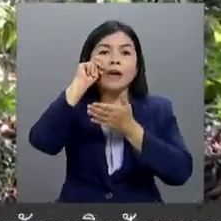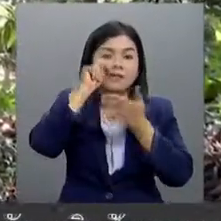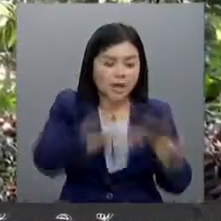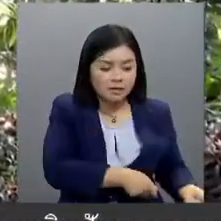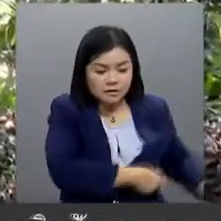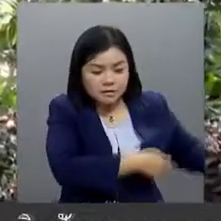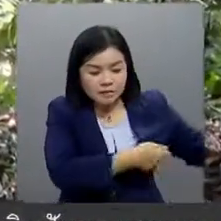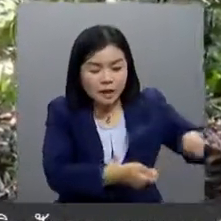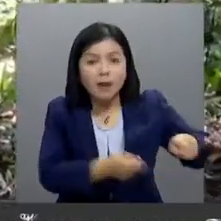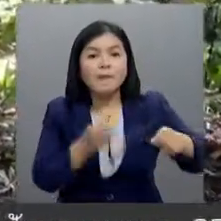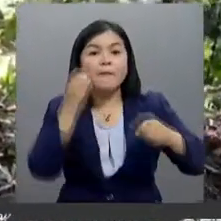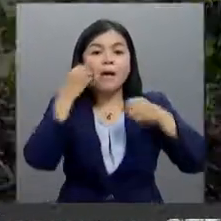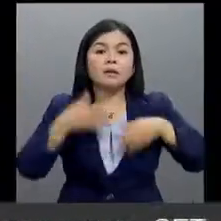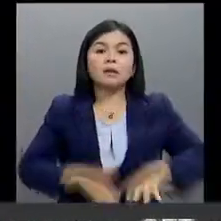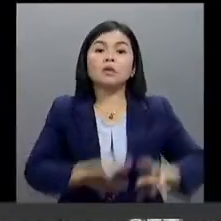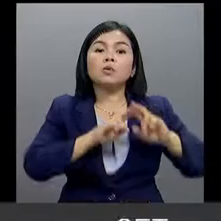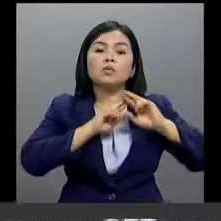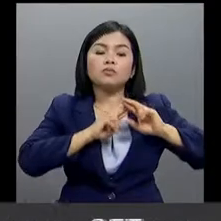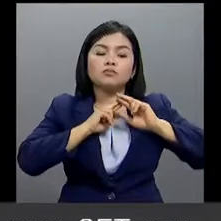ผา